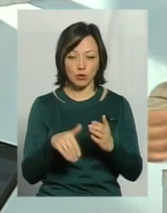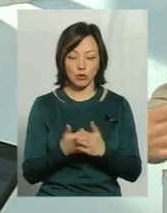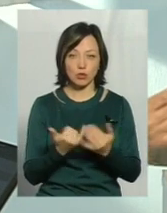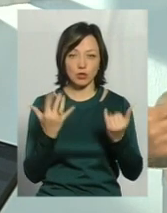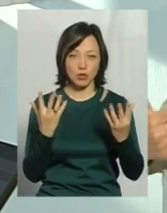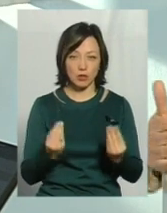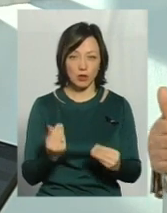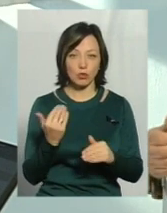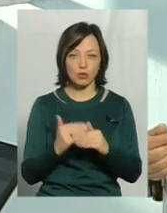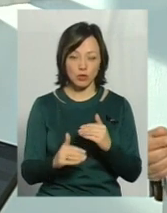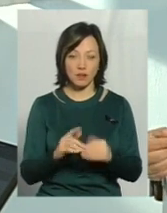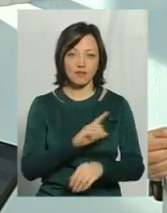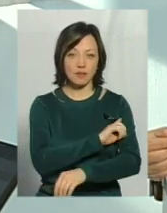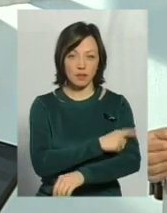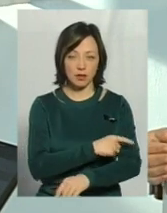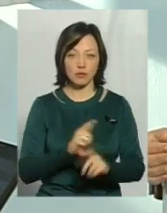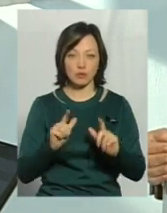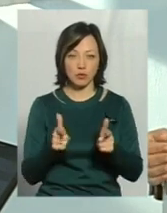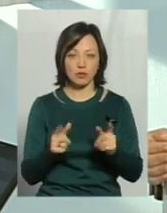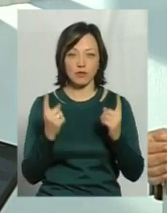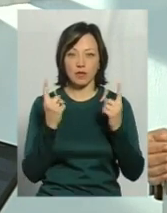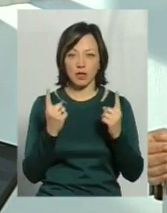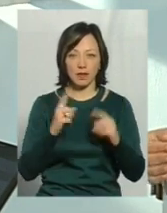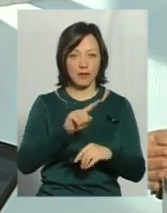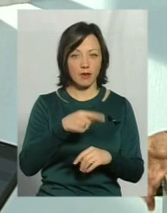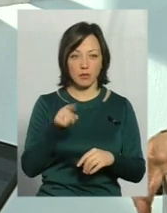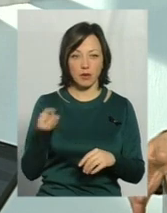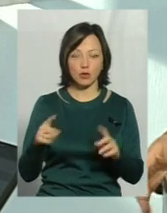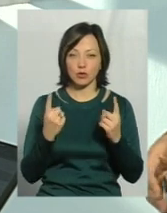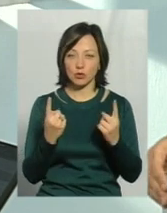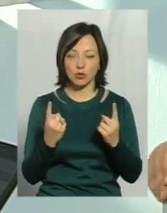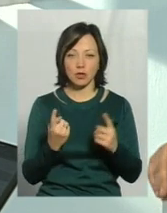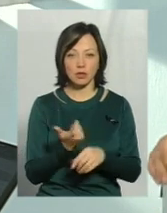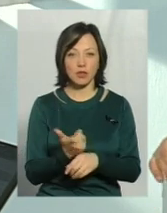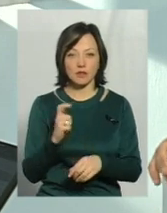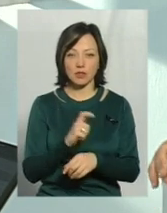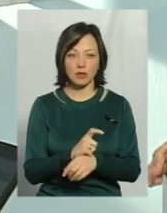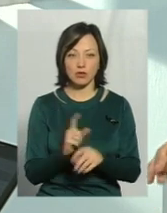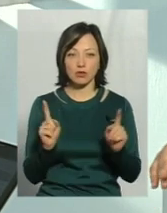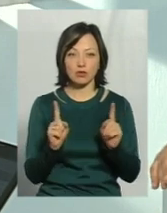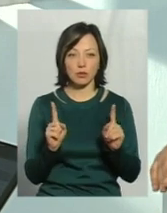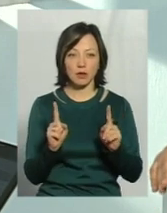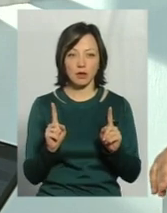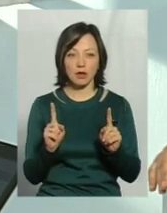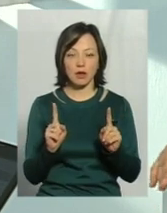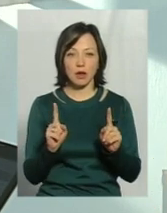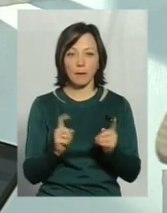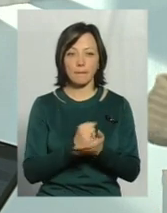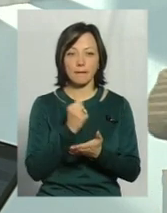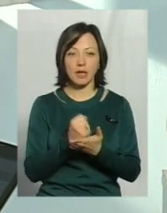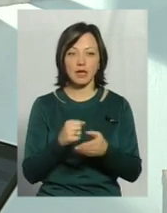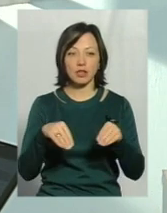сьогоднішнього дня воно вже в силі. Дуже великі вимоги, дуже. Там надзвичайно, там для того, щоб прийняти